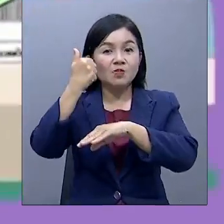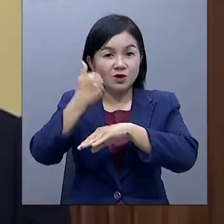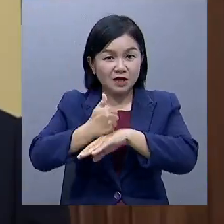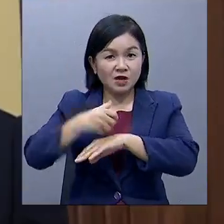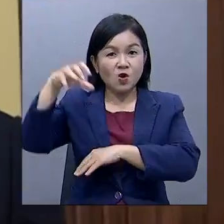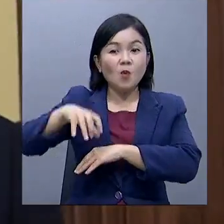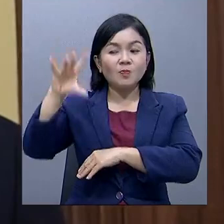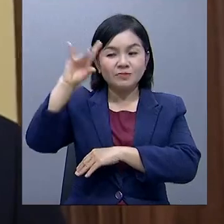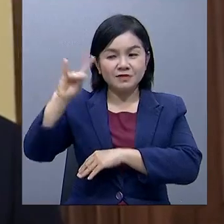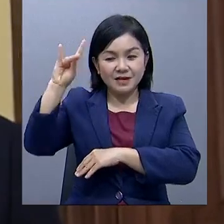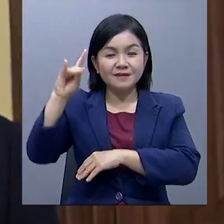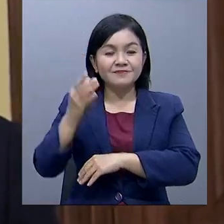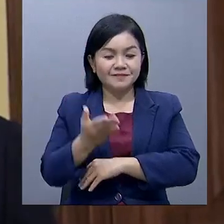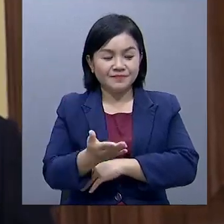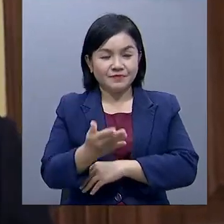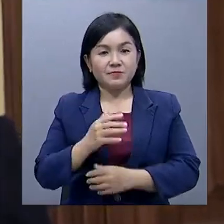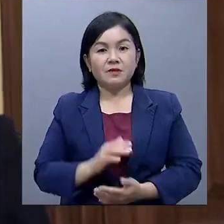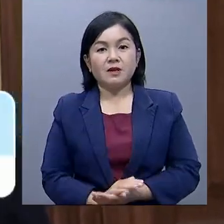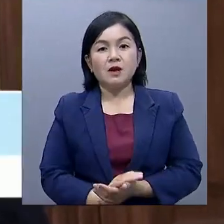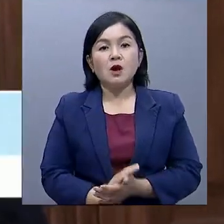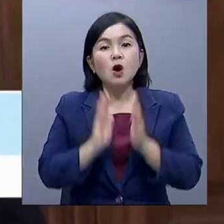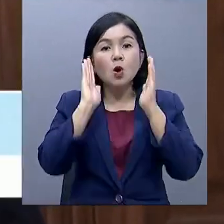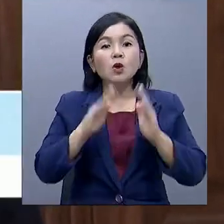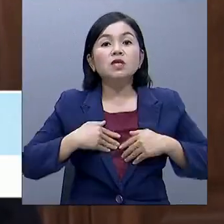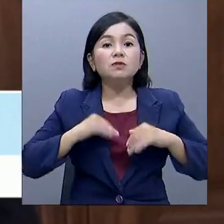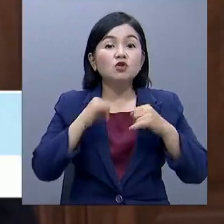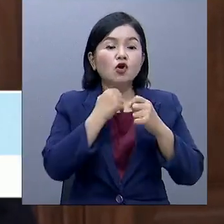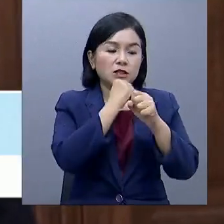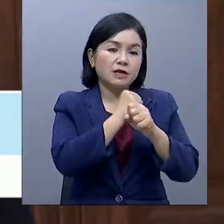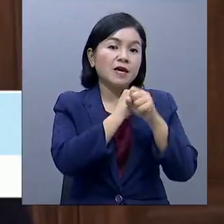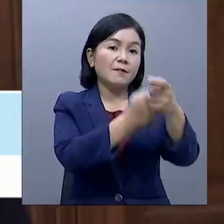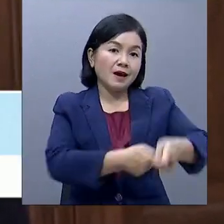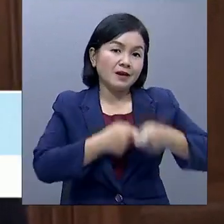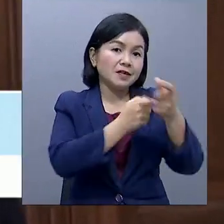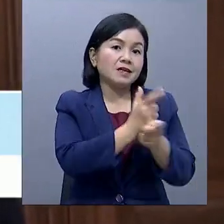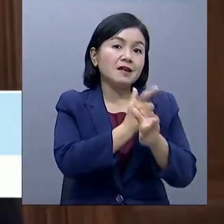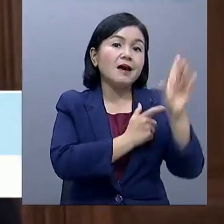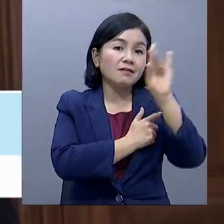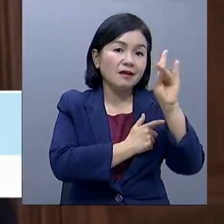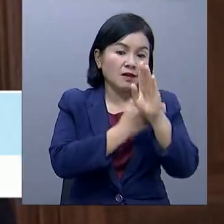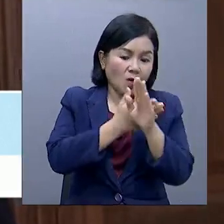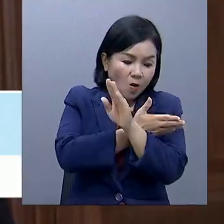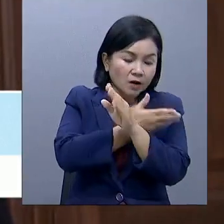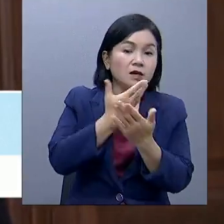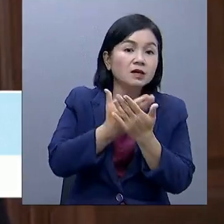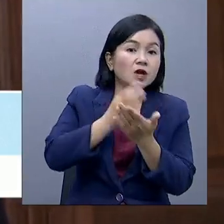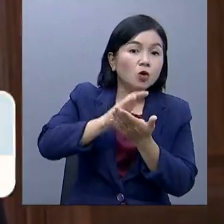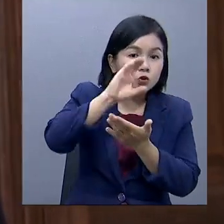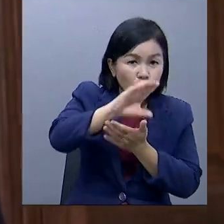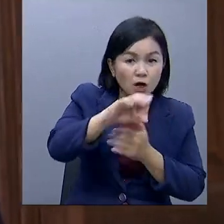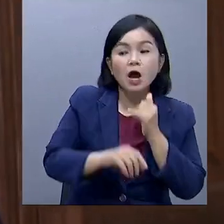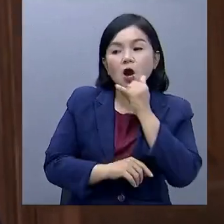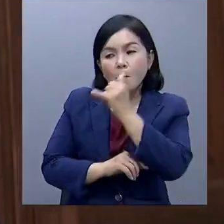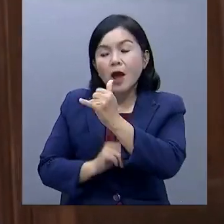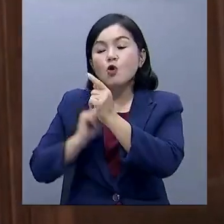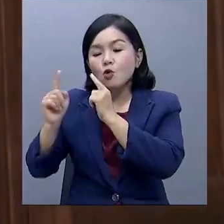ค่ะ สำหรับผู้ประกอบการหน้าใหม่เนี่ยผมขอแนะนำว่าก่อนจะลงทุนใดๆเนี่ยเขาขอให้เข้ามาปรึกษ